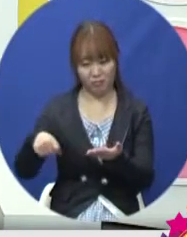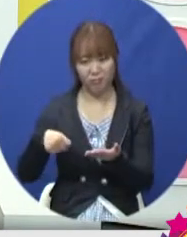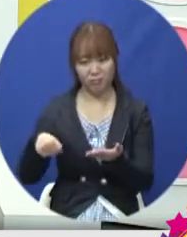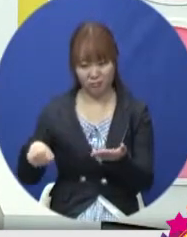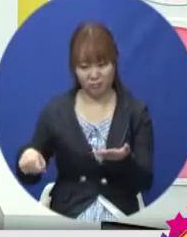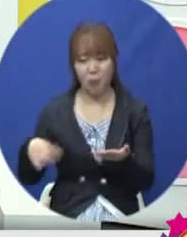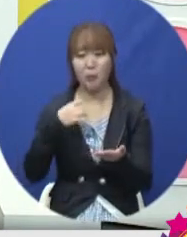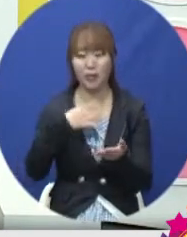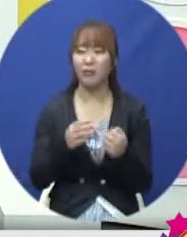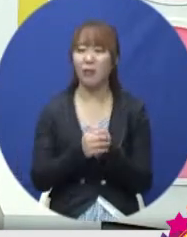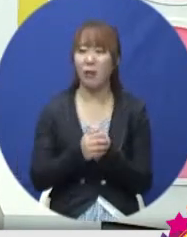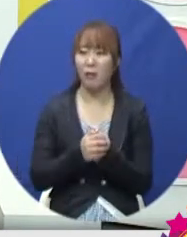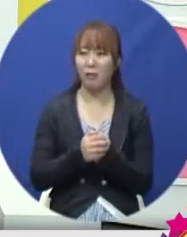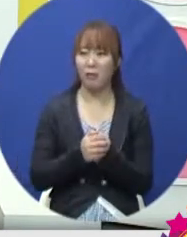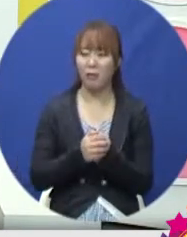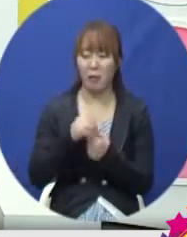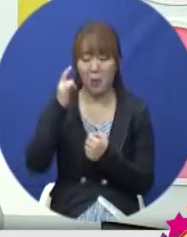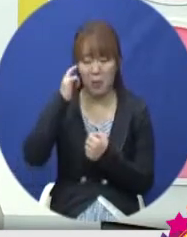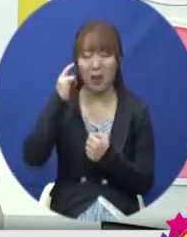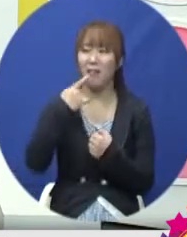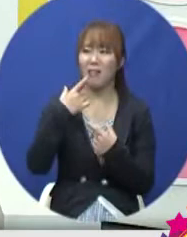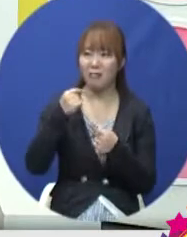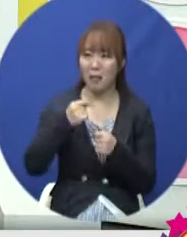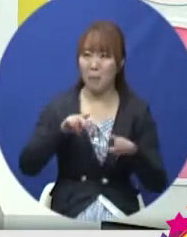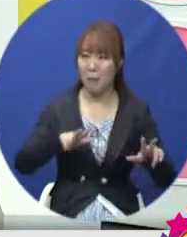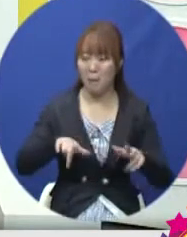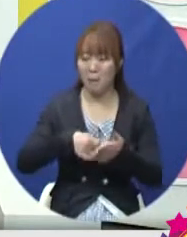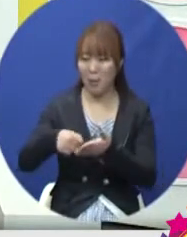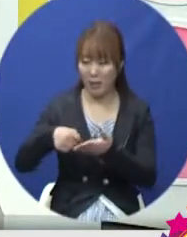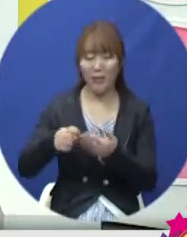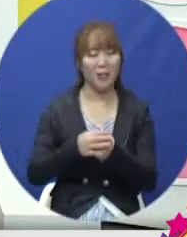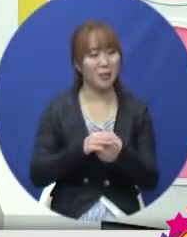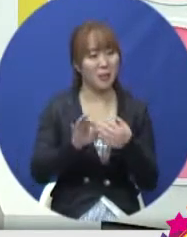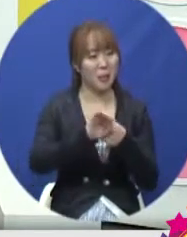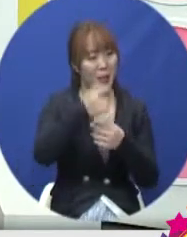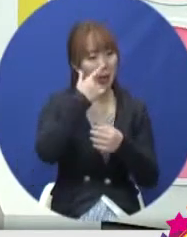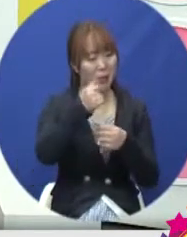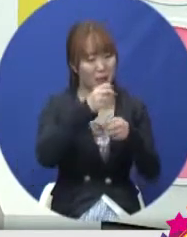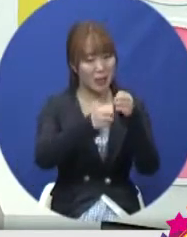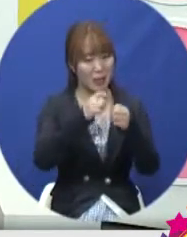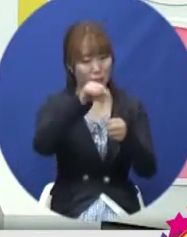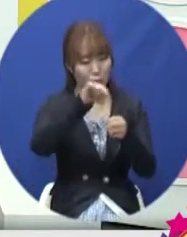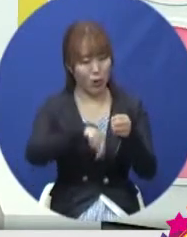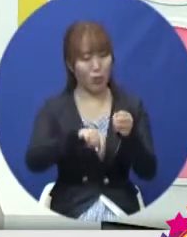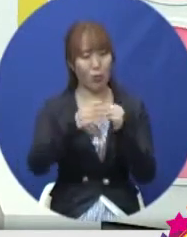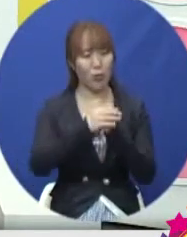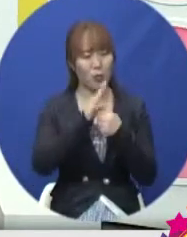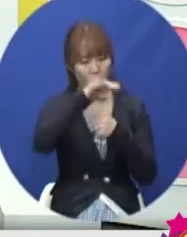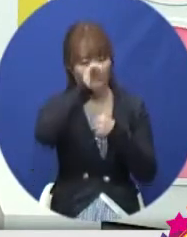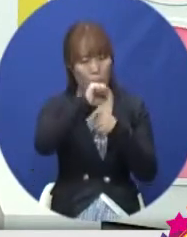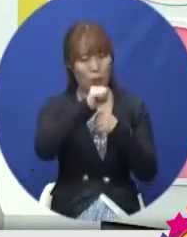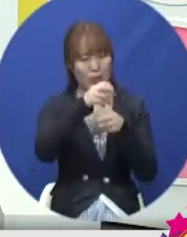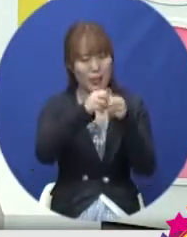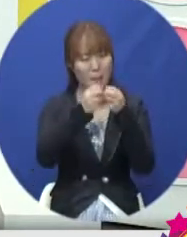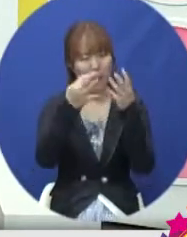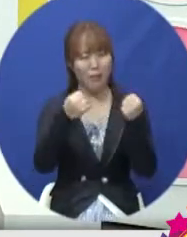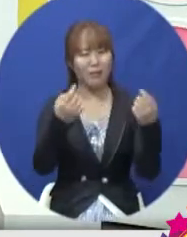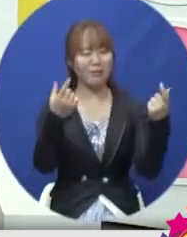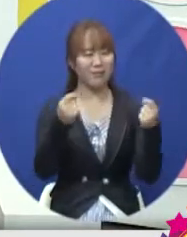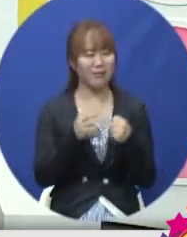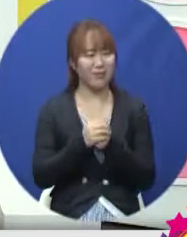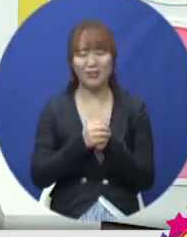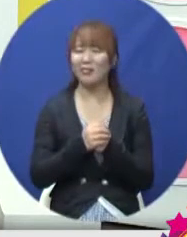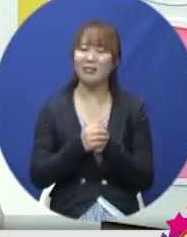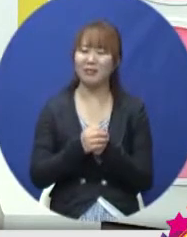그냥. 아, 영감이 네. 떠오르면 그냥 즉흥적으로. 그렇다면 우리 아버님의 시 중에 명시가 많을 것 같은데요. 아, 그러니까요.